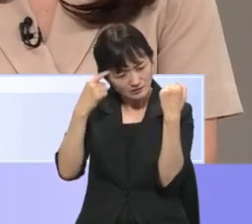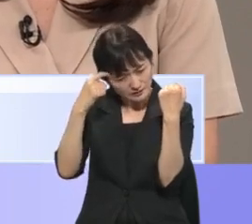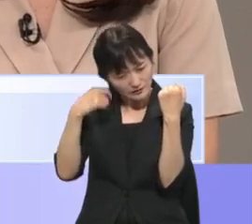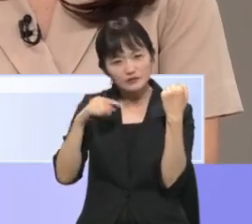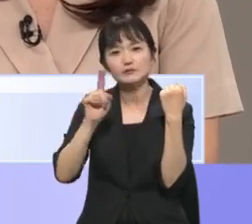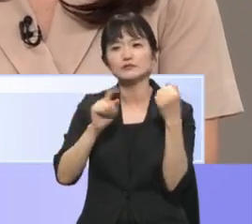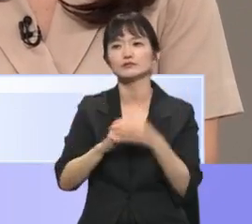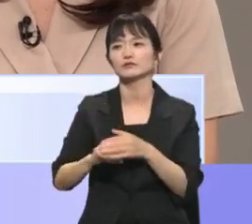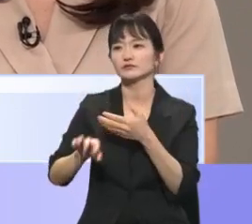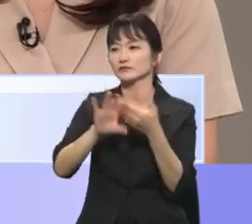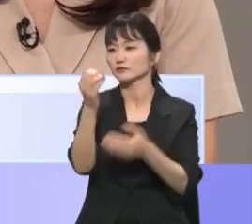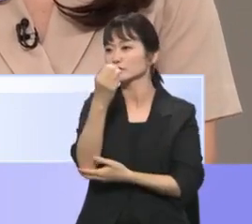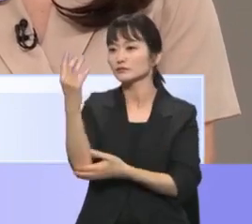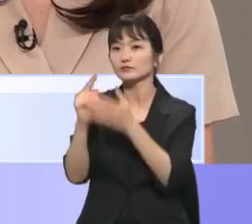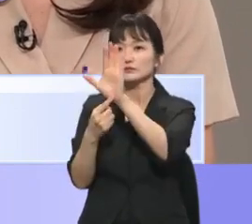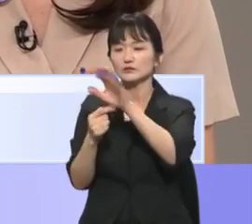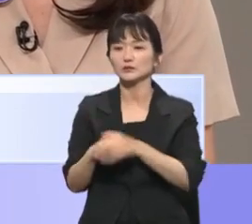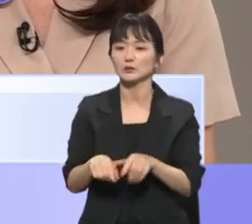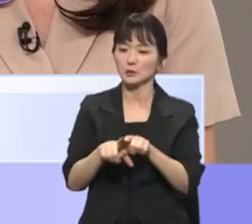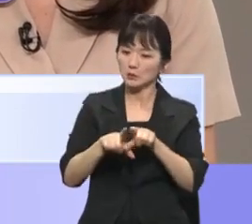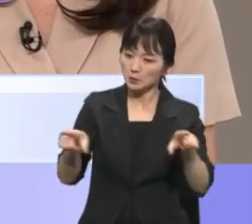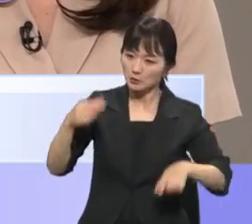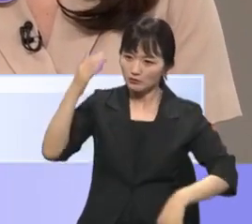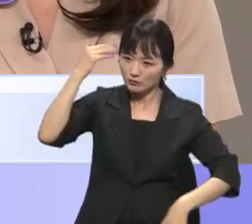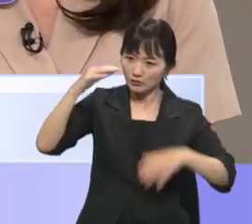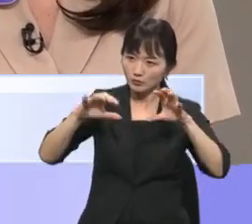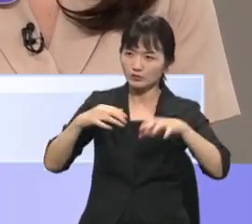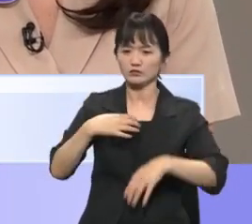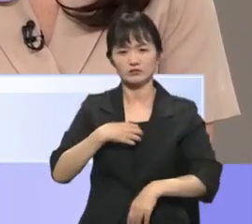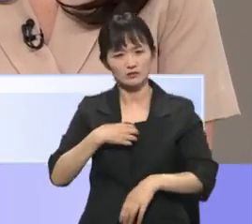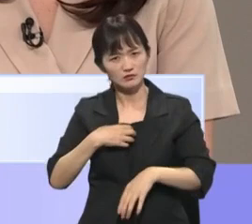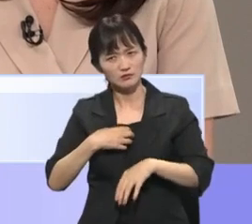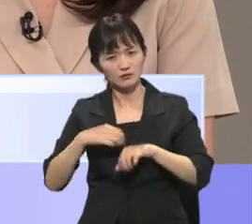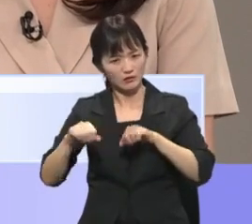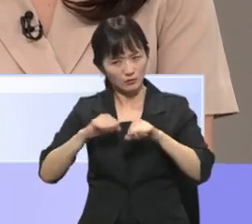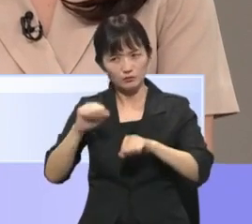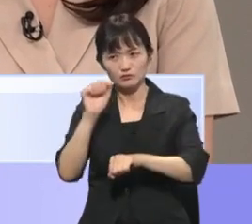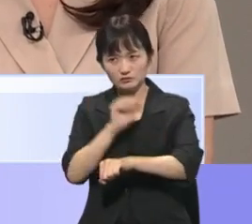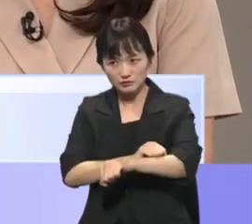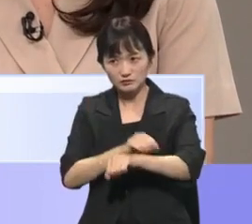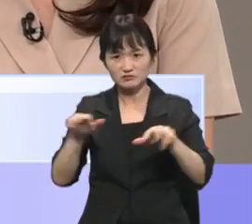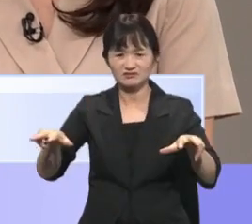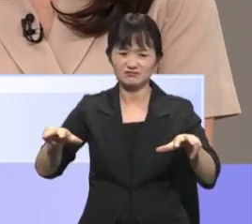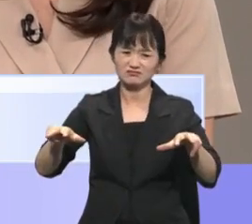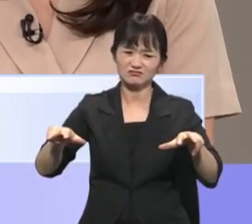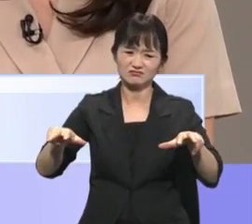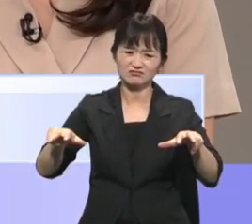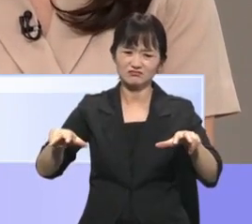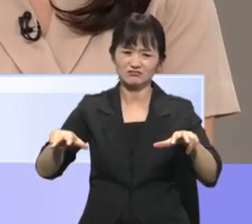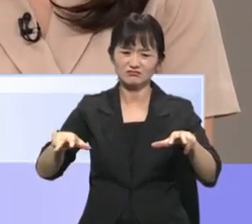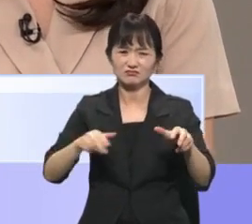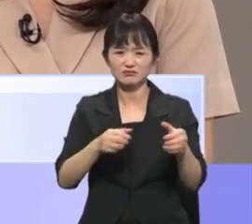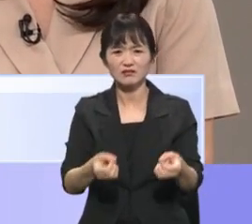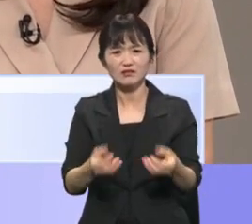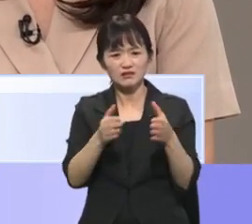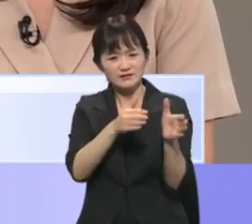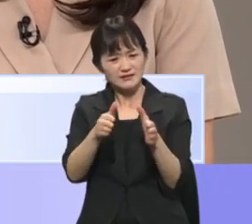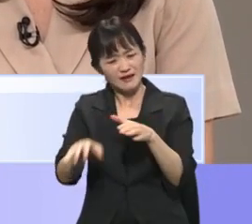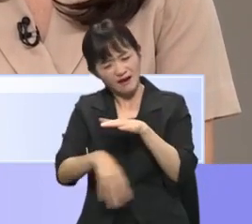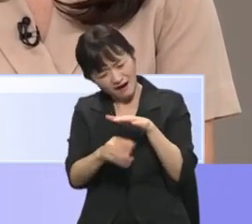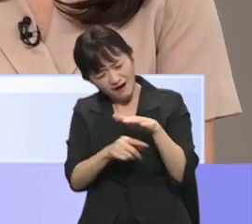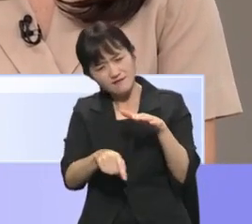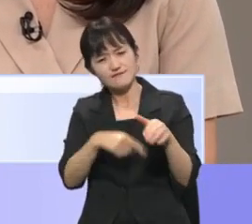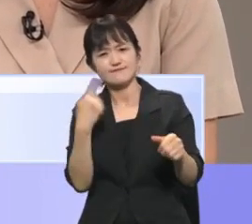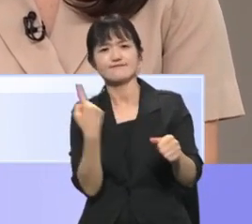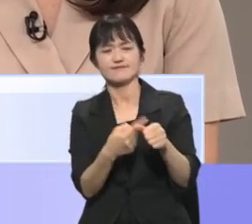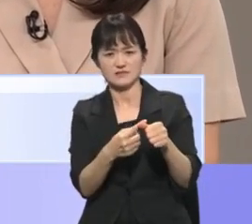얘기를 했습니다 보통 한국은 위기 대응이나 행사관리가 잘 조직되어 있는데 이번은 엉망인 것처럼 보인다라는 굉장히 뼈아픈